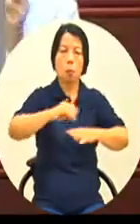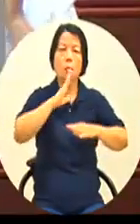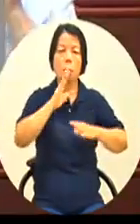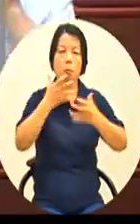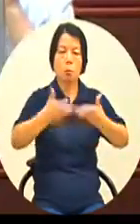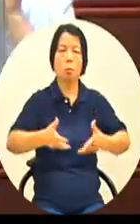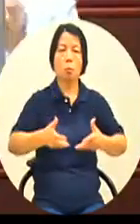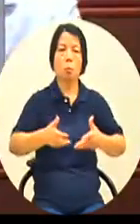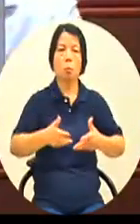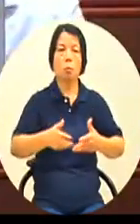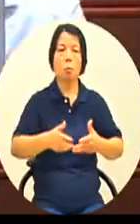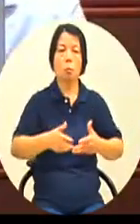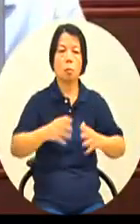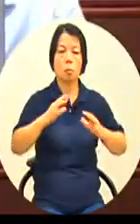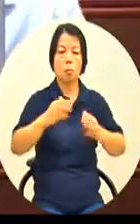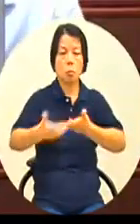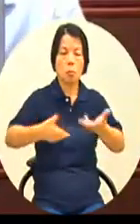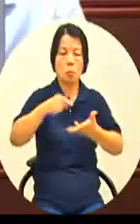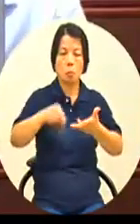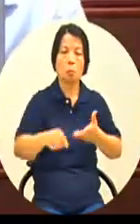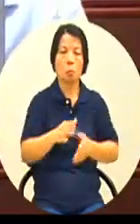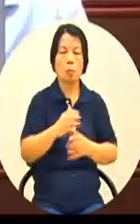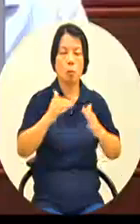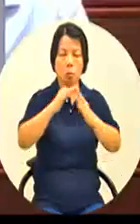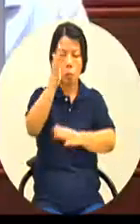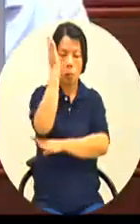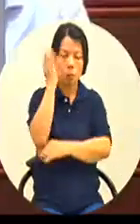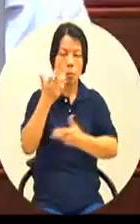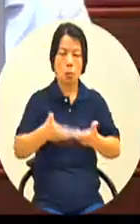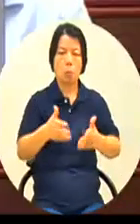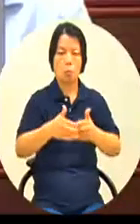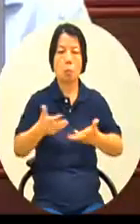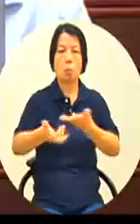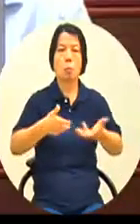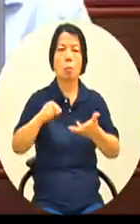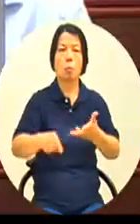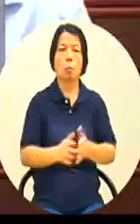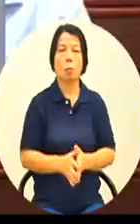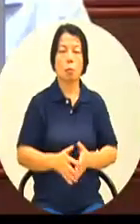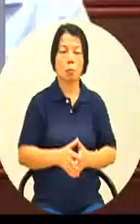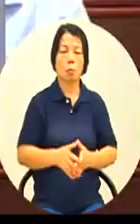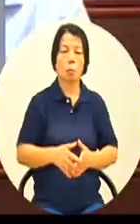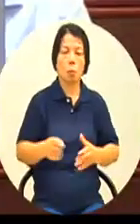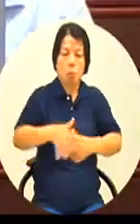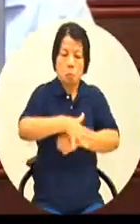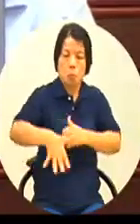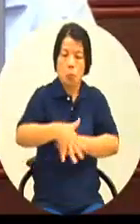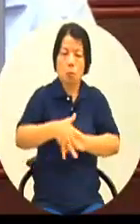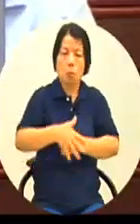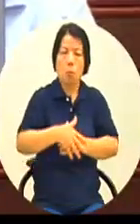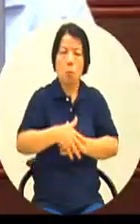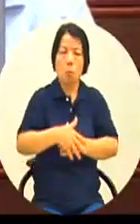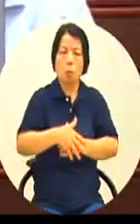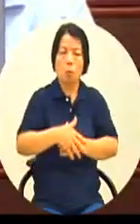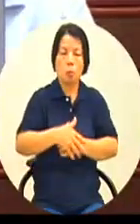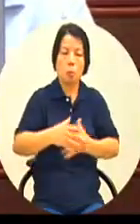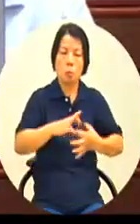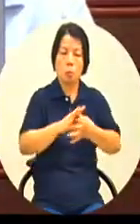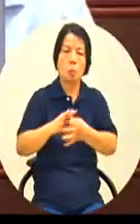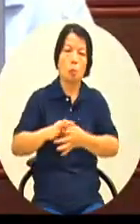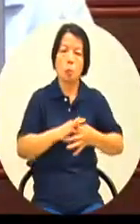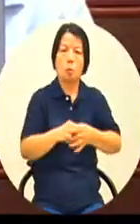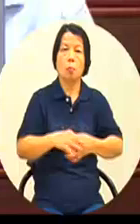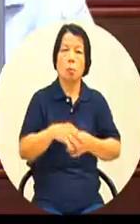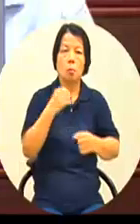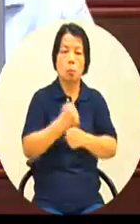市府明年度最重要的一项工作，当然也是全市各个局处相关合作一个重要的一